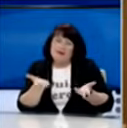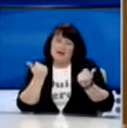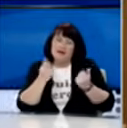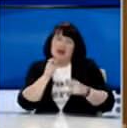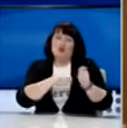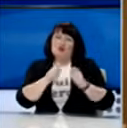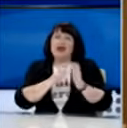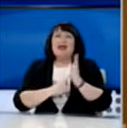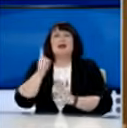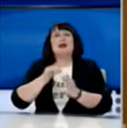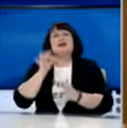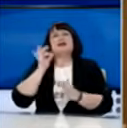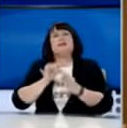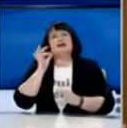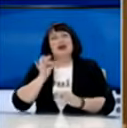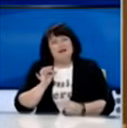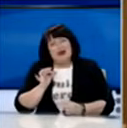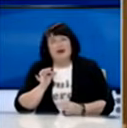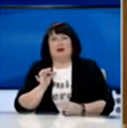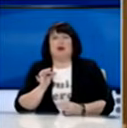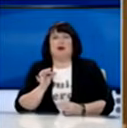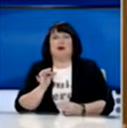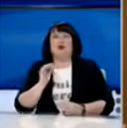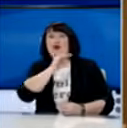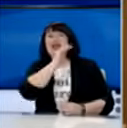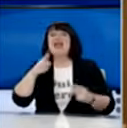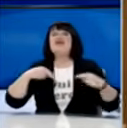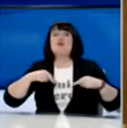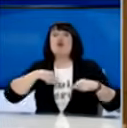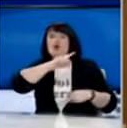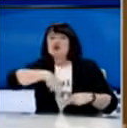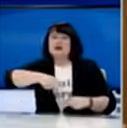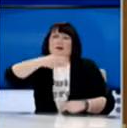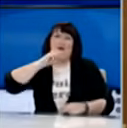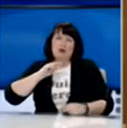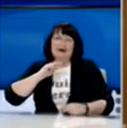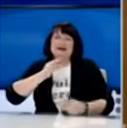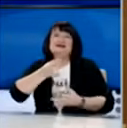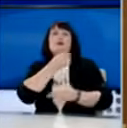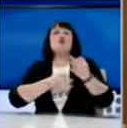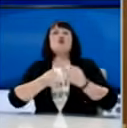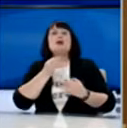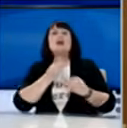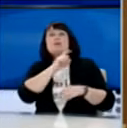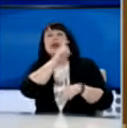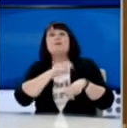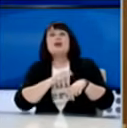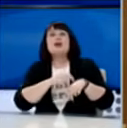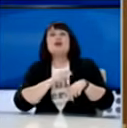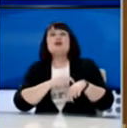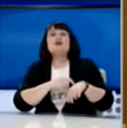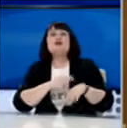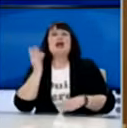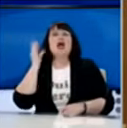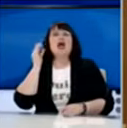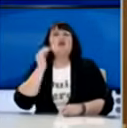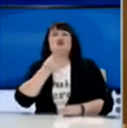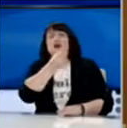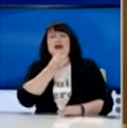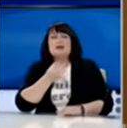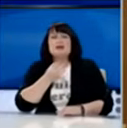11/9/2023. Εκεί ήρθε ο κύριος Ταχιάος, γιατί μόνο υφυπουργού στέλνετε, και ξέρετε τι μου είπε? Γιατί σας άκουσα να λέτε